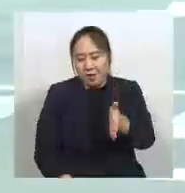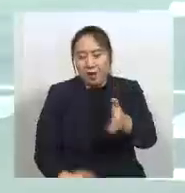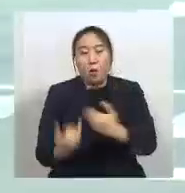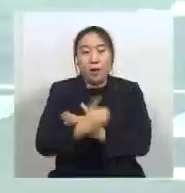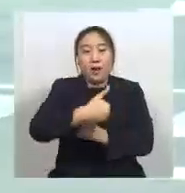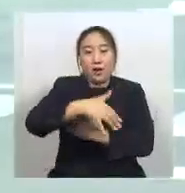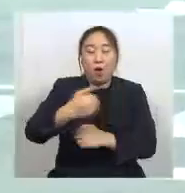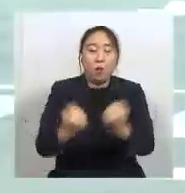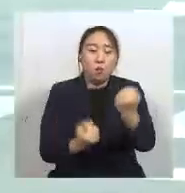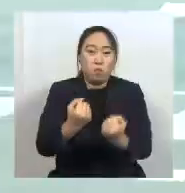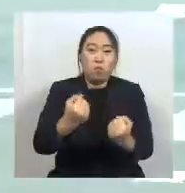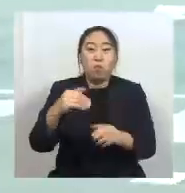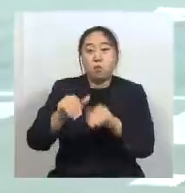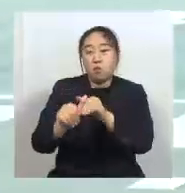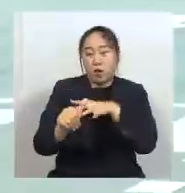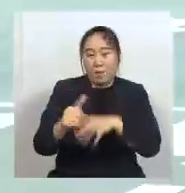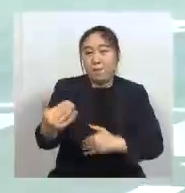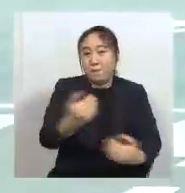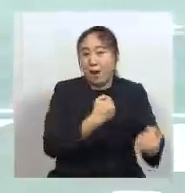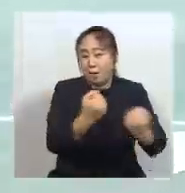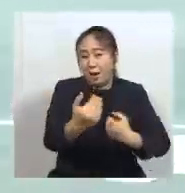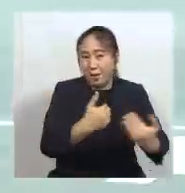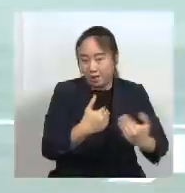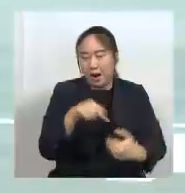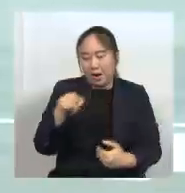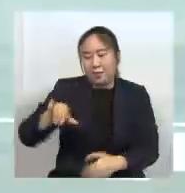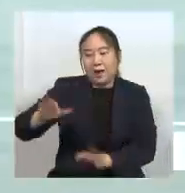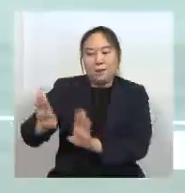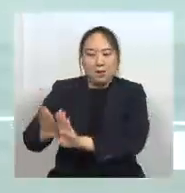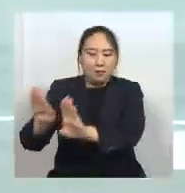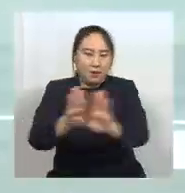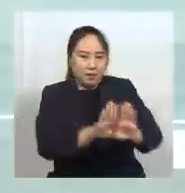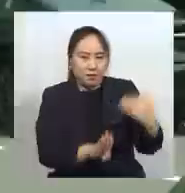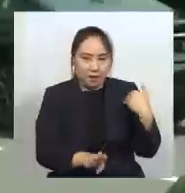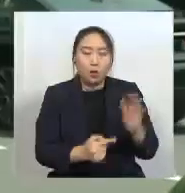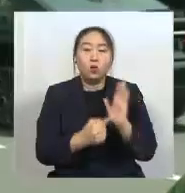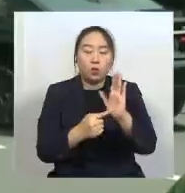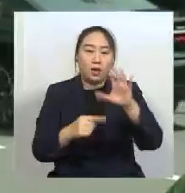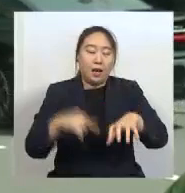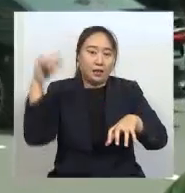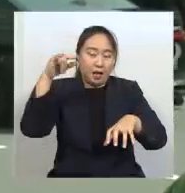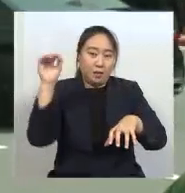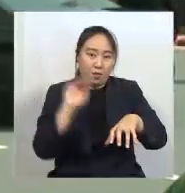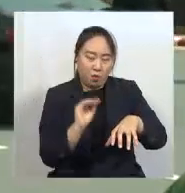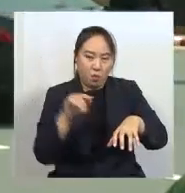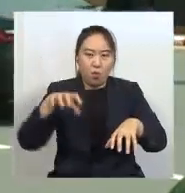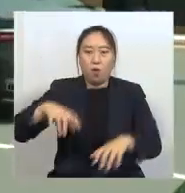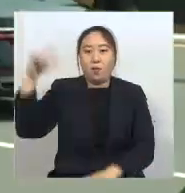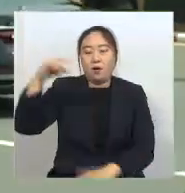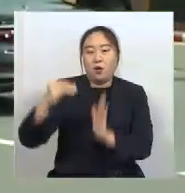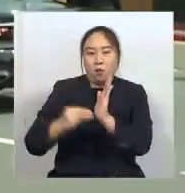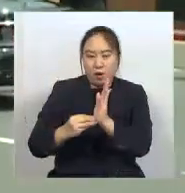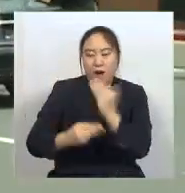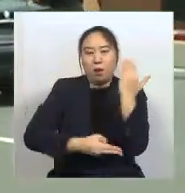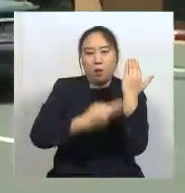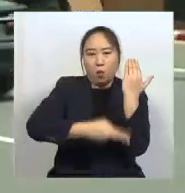ทศที่เข้าร่วมประชุมเช่นสนามบินสุวรรณภูมิสนามบินดอนเมืองโรงแรมที่พักทั้ง15แห่ง